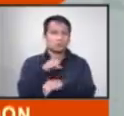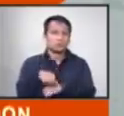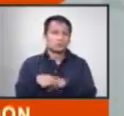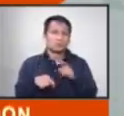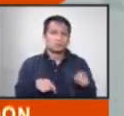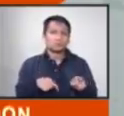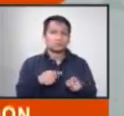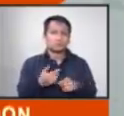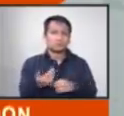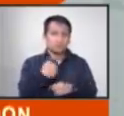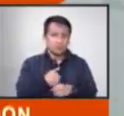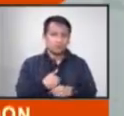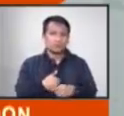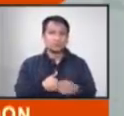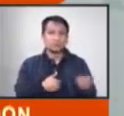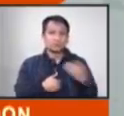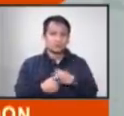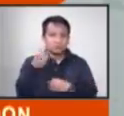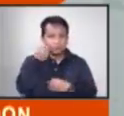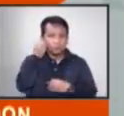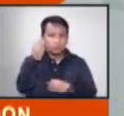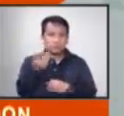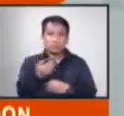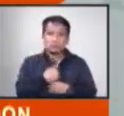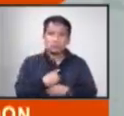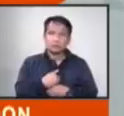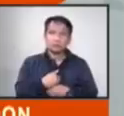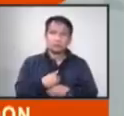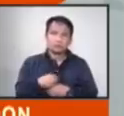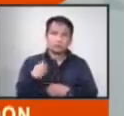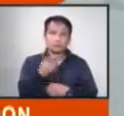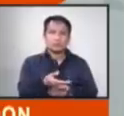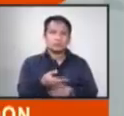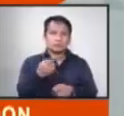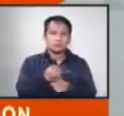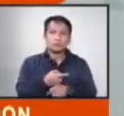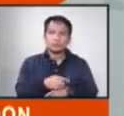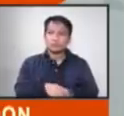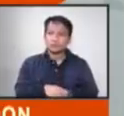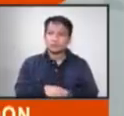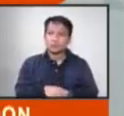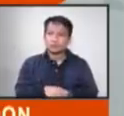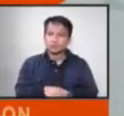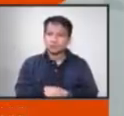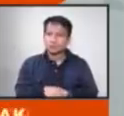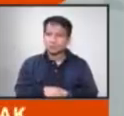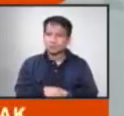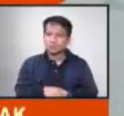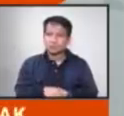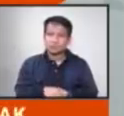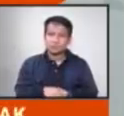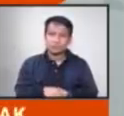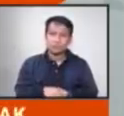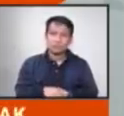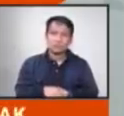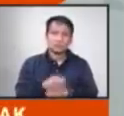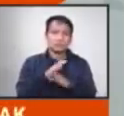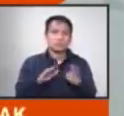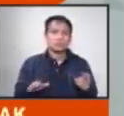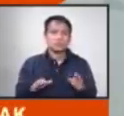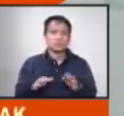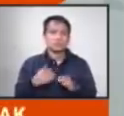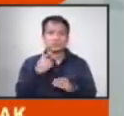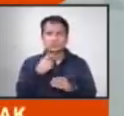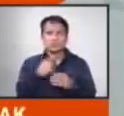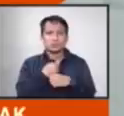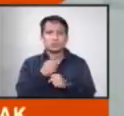niya. Pag may kailangan yung mga bata, papuntayin mo sa bahay. And then ibibigay ko po yung dapat yung kailangan sir, ng sir, mga bata. Sir, hindi sir eh. Hindi sir eh. Hindi ganun na